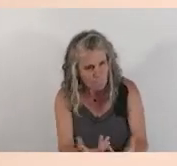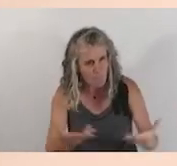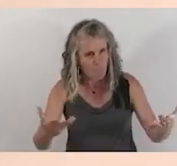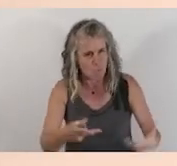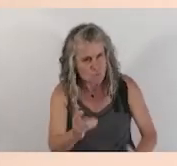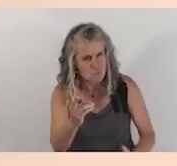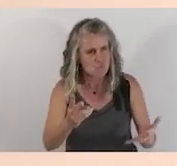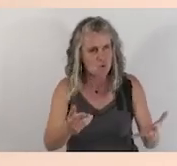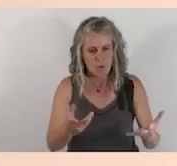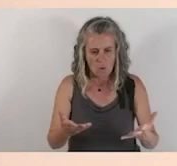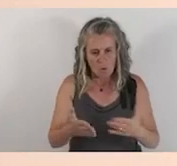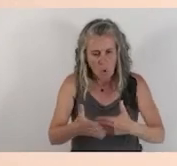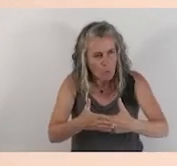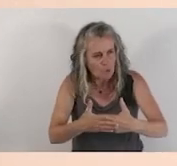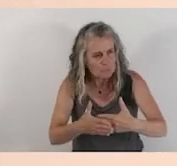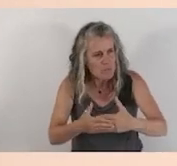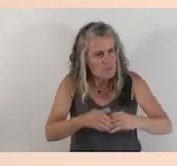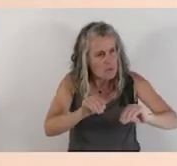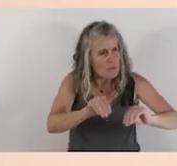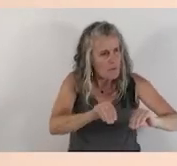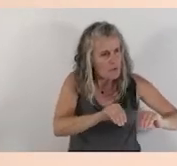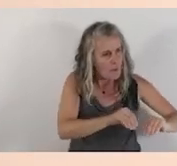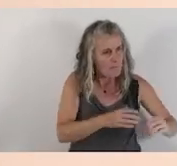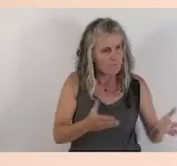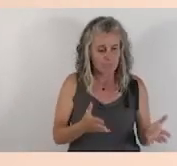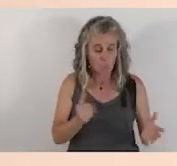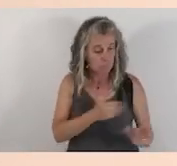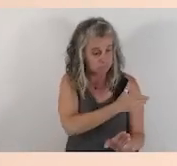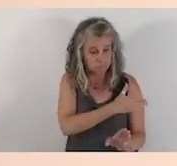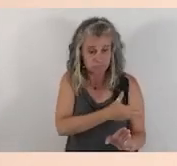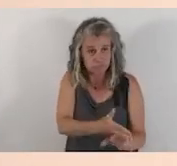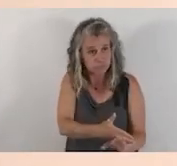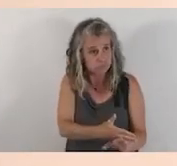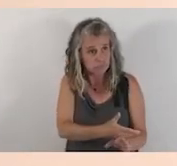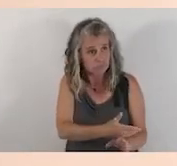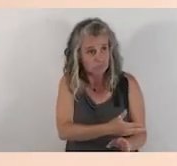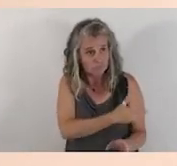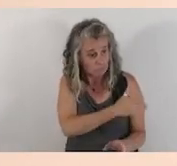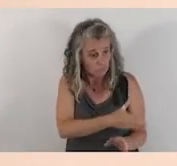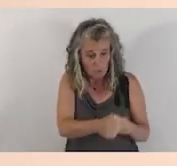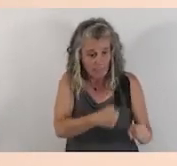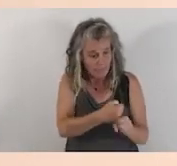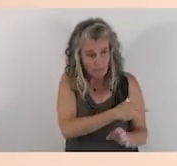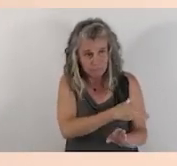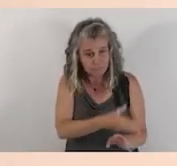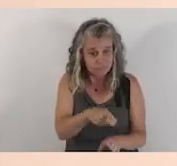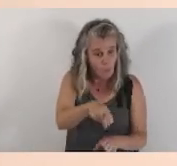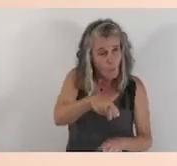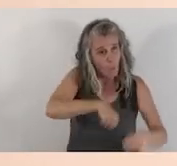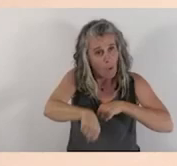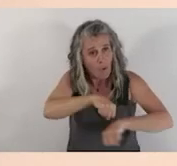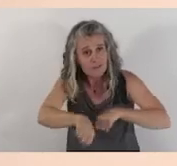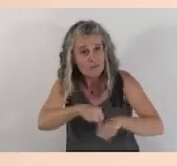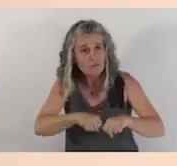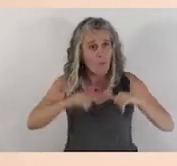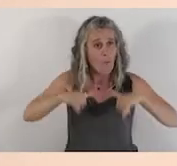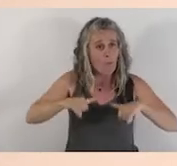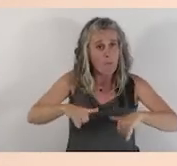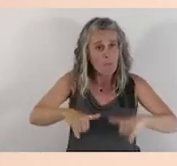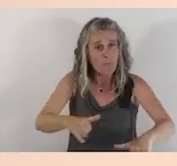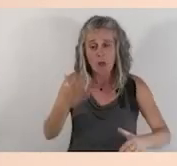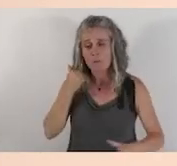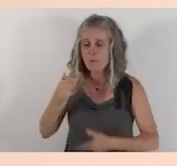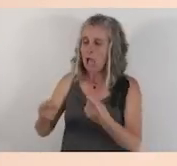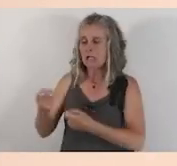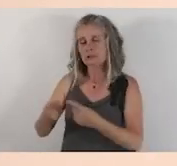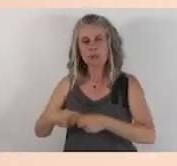de commerçants organisent tout au long de l'année des animations festives, destiné à rendre le parcours client plus agréable et plus